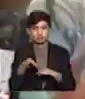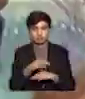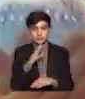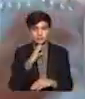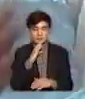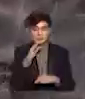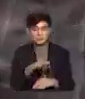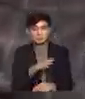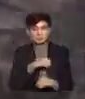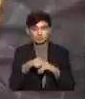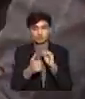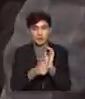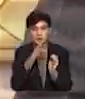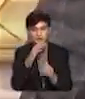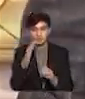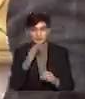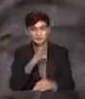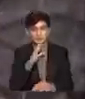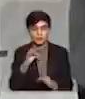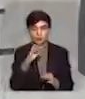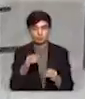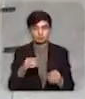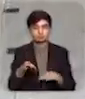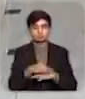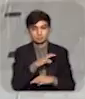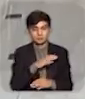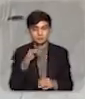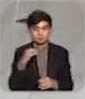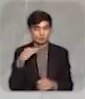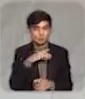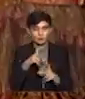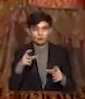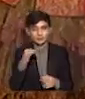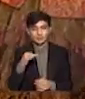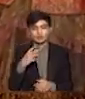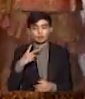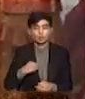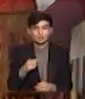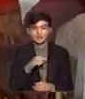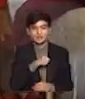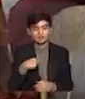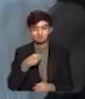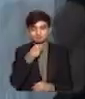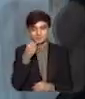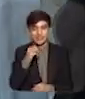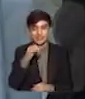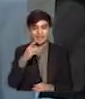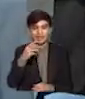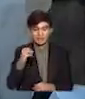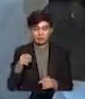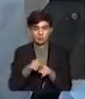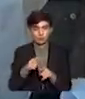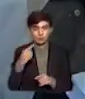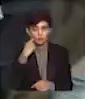қызбен шаңырақ құрған болатын. Бұл әрекетін сынағандар да көп болды. Тіпті үлкен қызы Ерке де әкесіне біраз